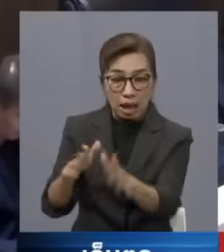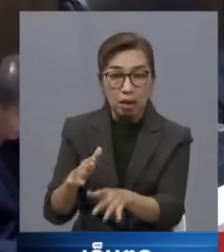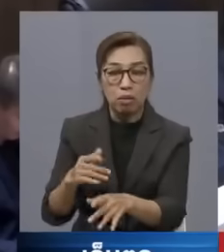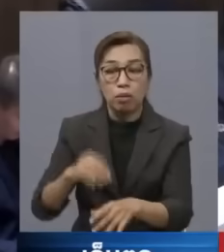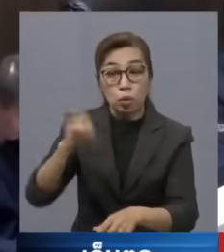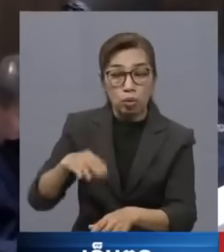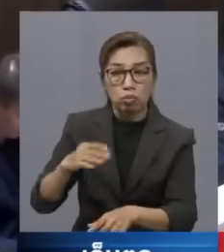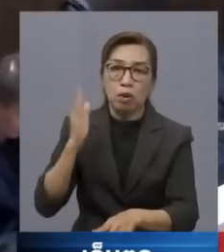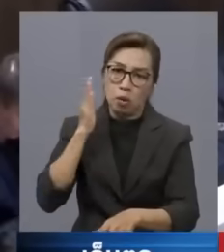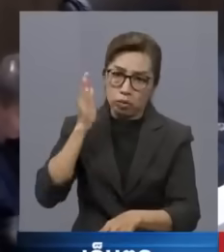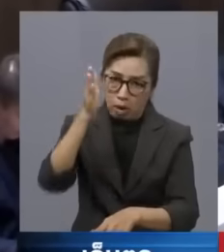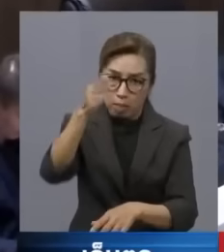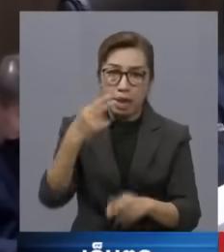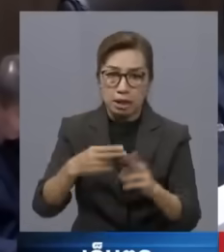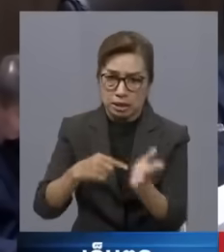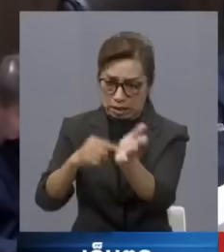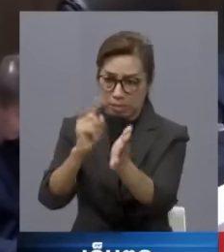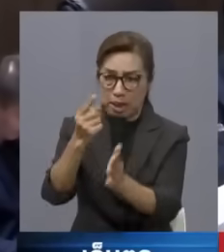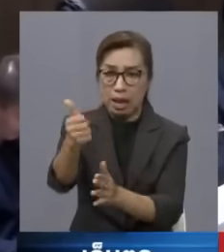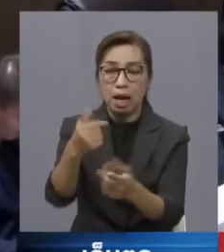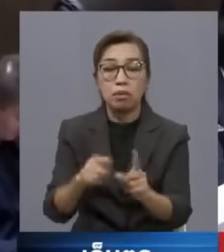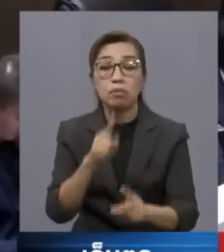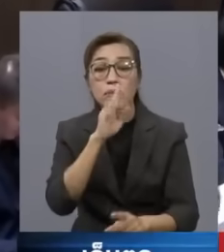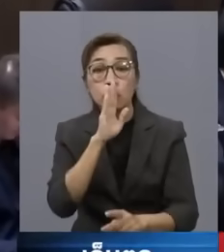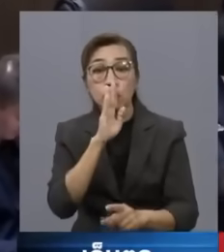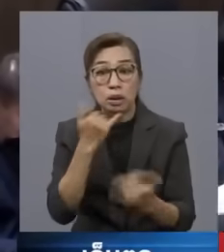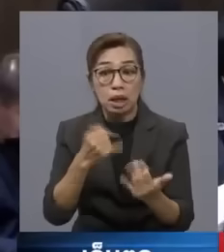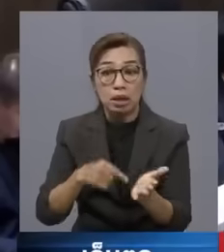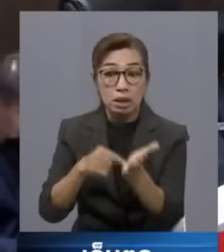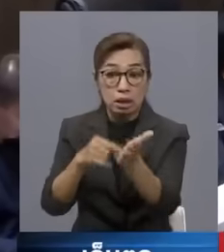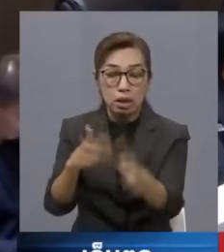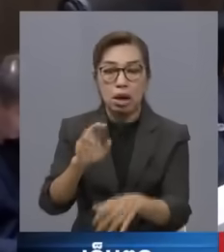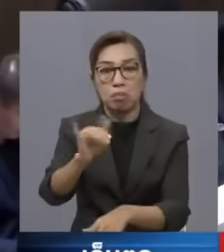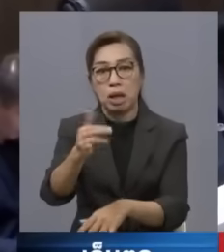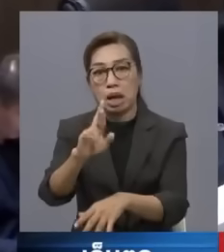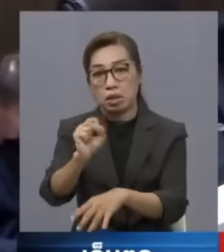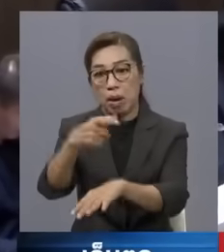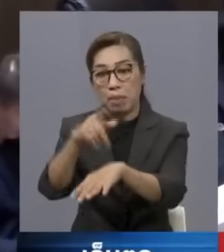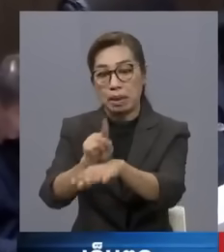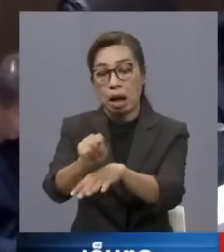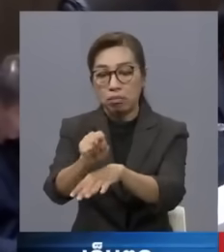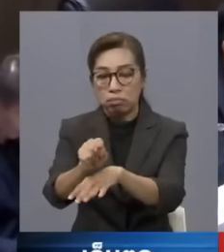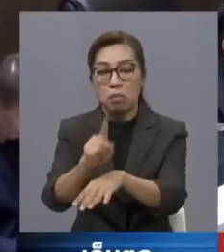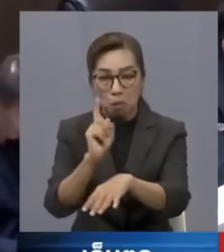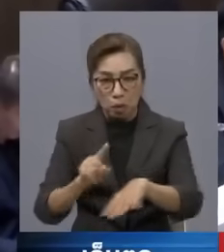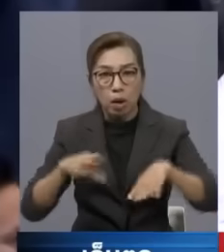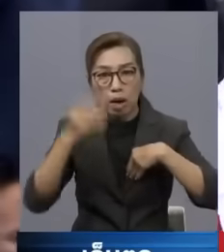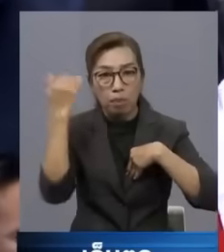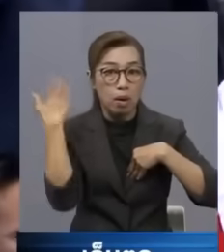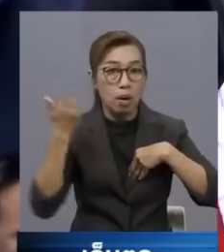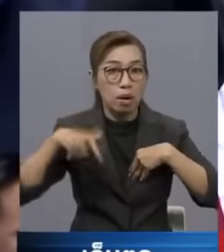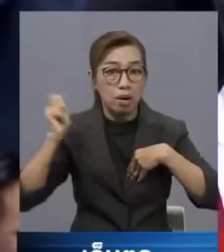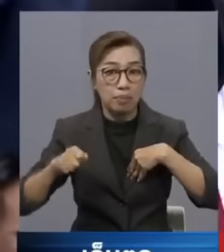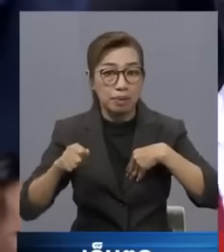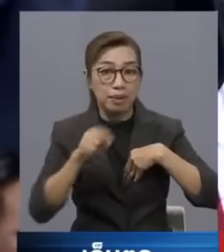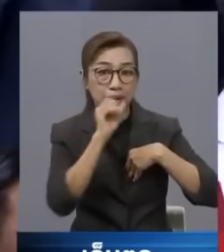ทวนและถ้าเสนอครั้งนี้เนี่ยประธานรัฐสภาอาจจะไม่มีข้ออ้างแล้วนะเพราะศาลตีตกคำร้องไปแล้วคือวันนั้นเนี่ย